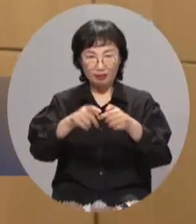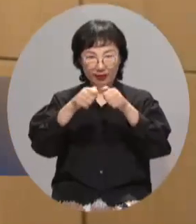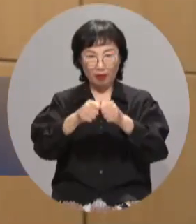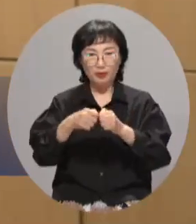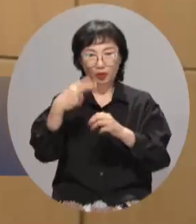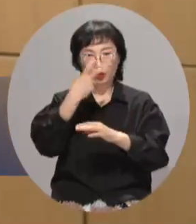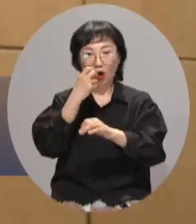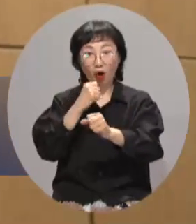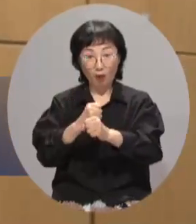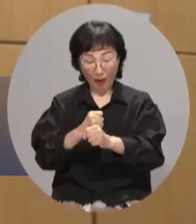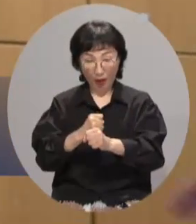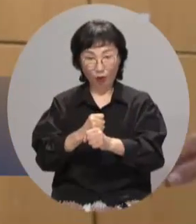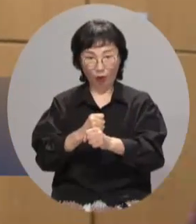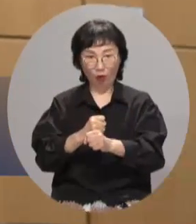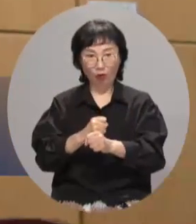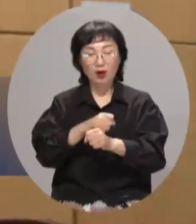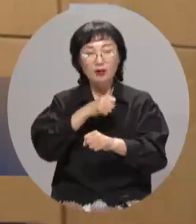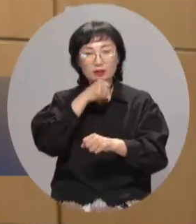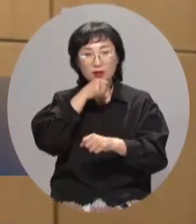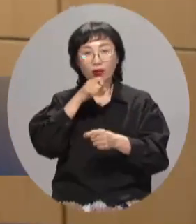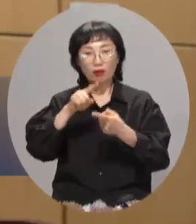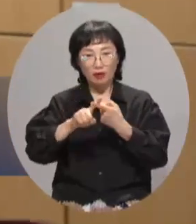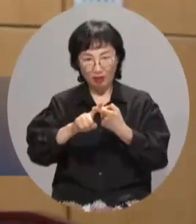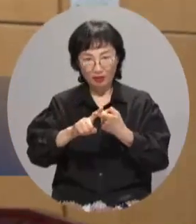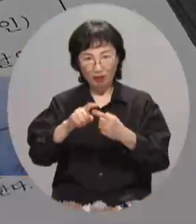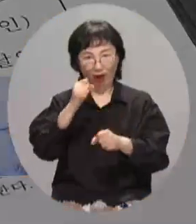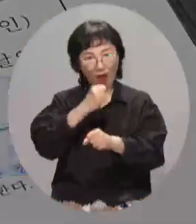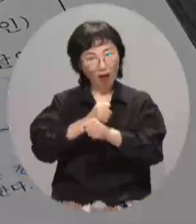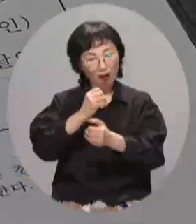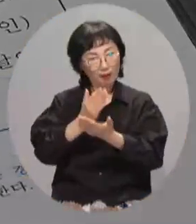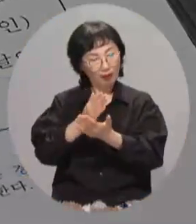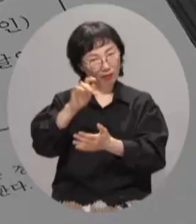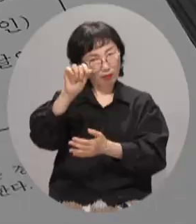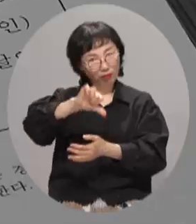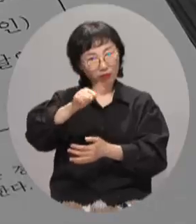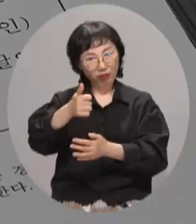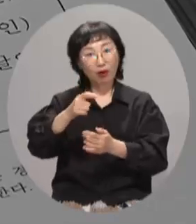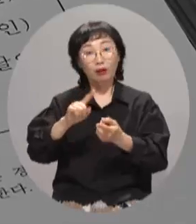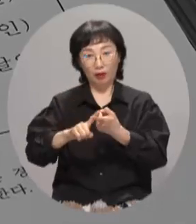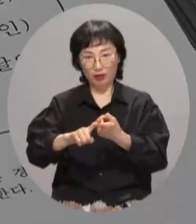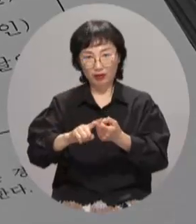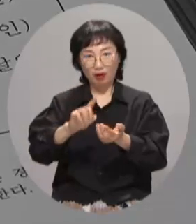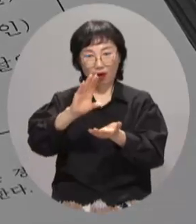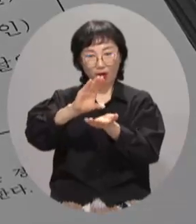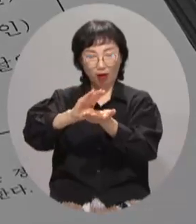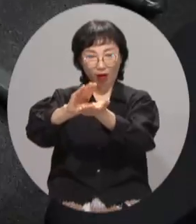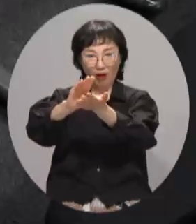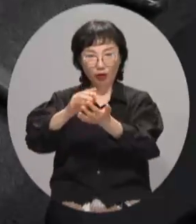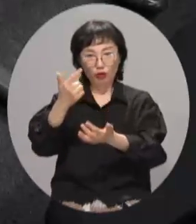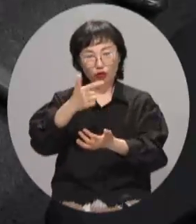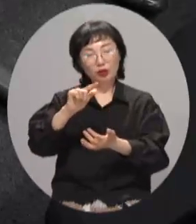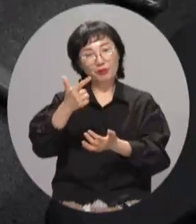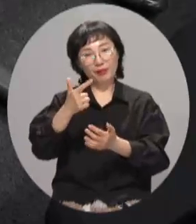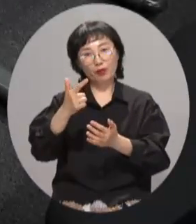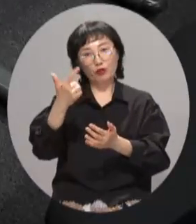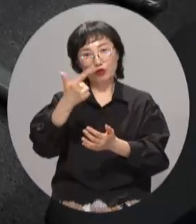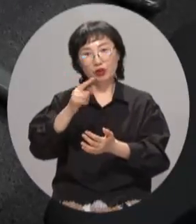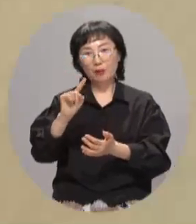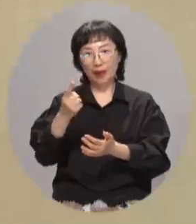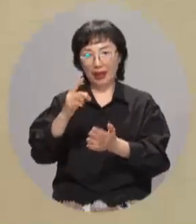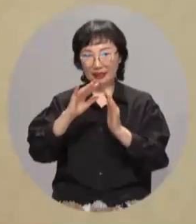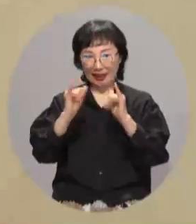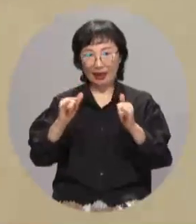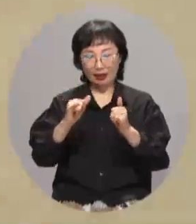선거인명부에 해당되는 여부만 확인을 좀 해주시고. 네, 알겠습니다. 서명자는 모두 6,100여 명. 주민투표